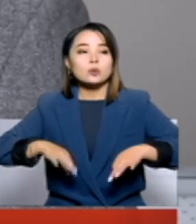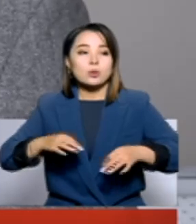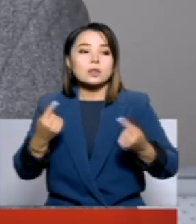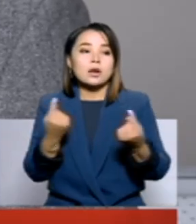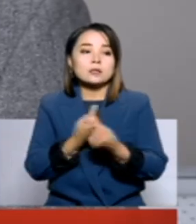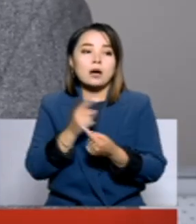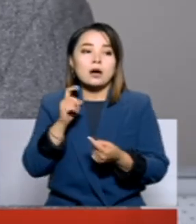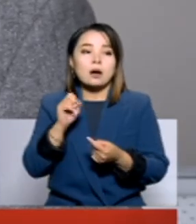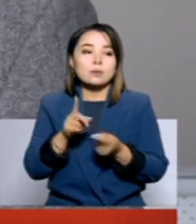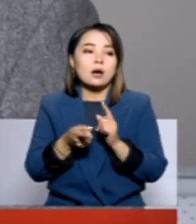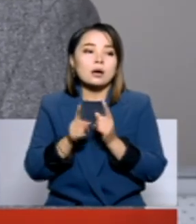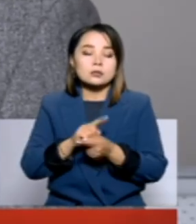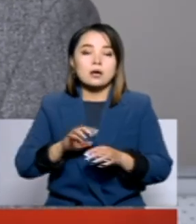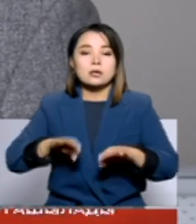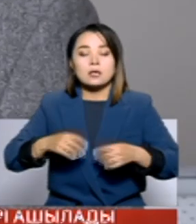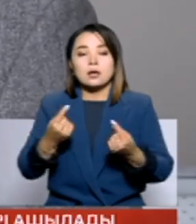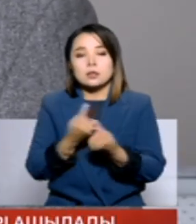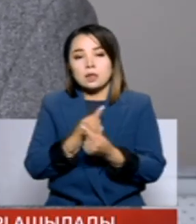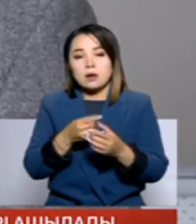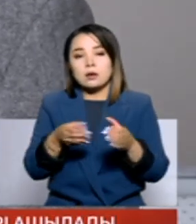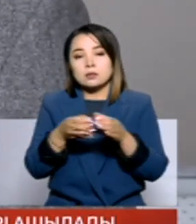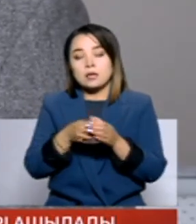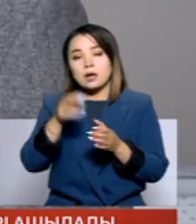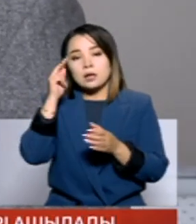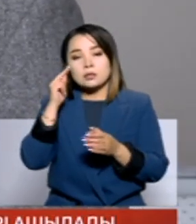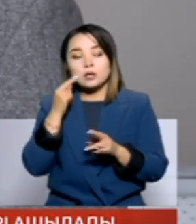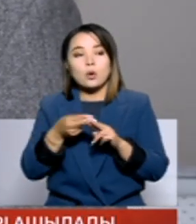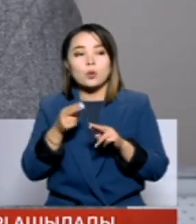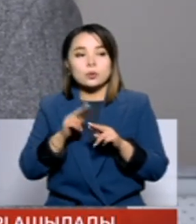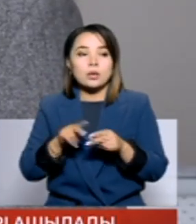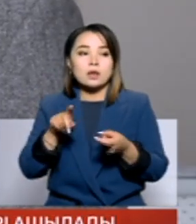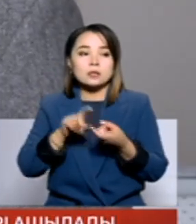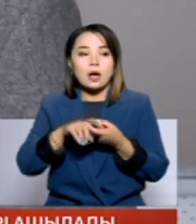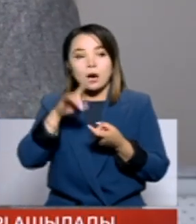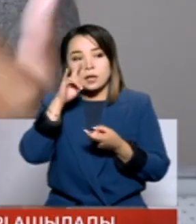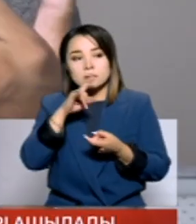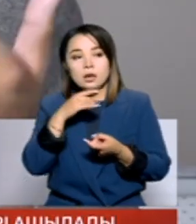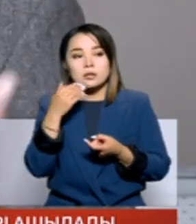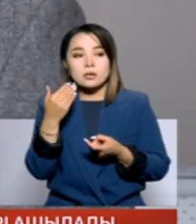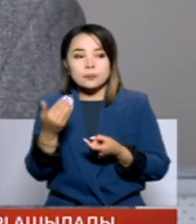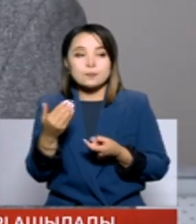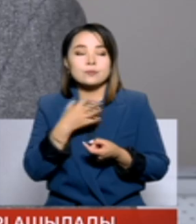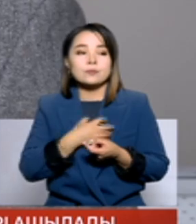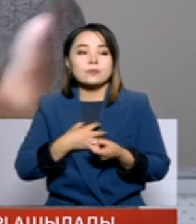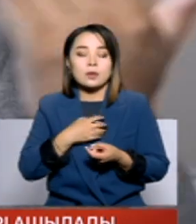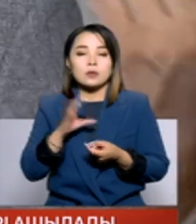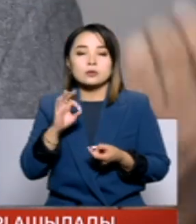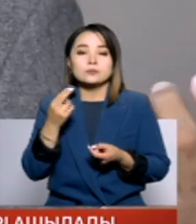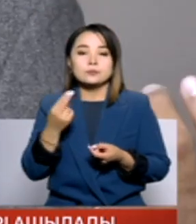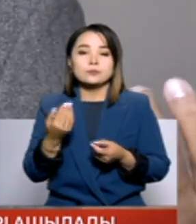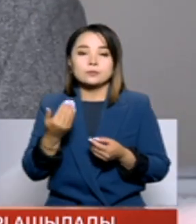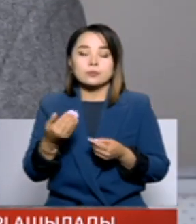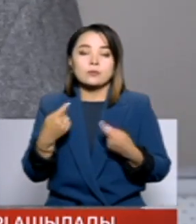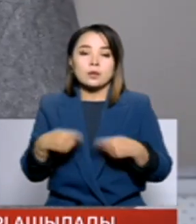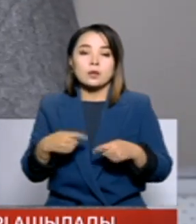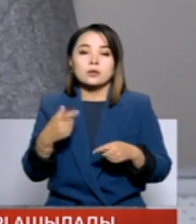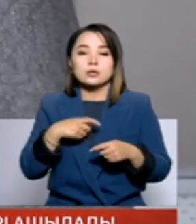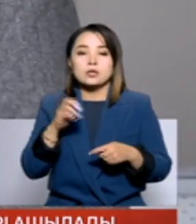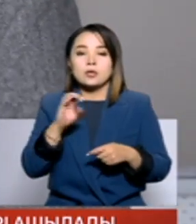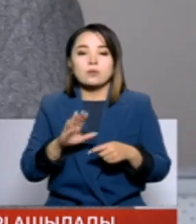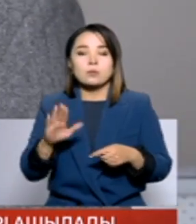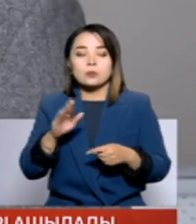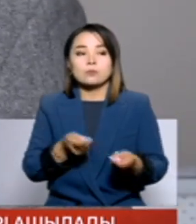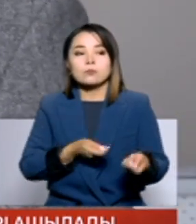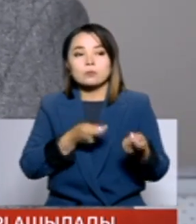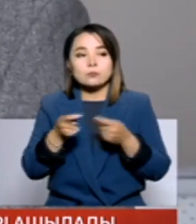логистикалық хабқа айналу керек, транзиттік хабқа айналу керек, ал Қытай осы тұрғыдан мысалы Қазақстанның негізгі әлеуетін өз тауарларын Еуропаға